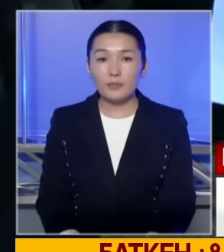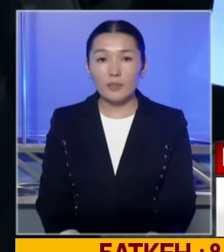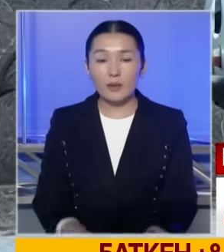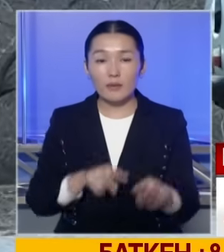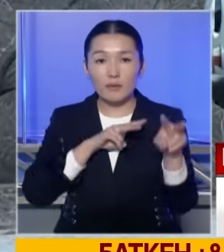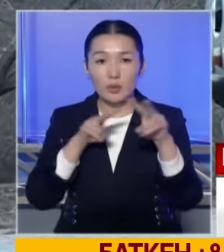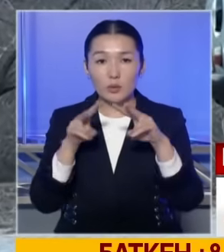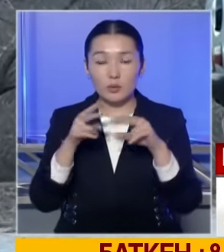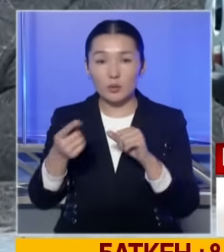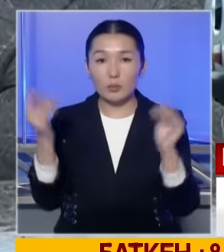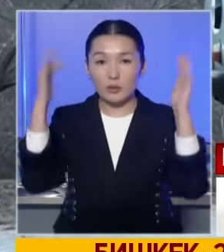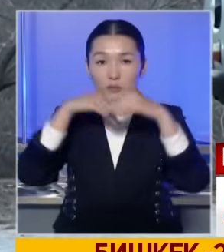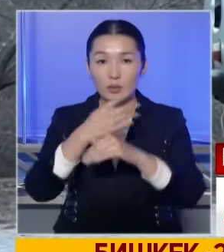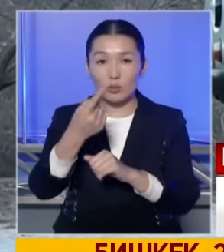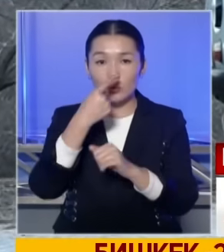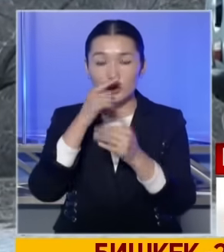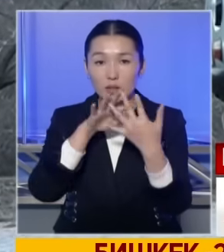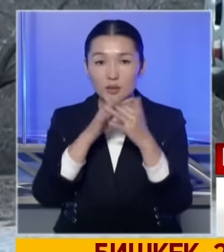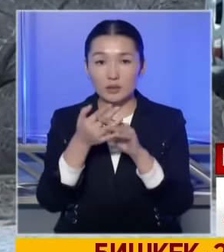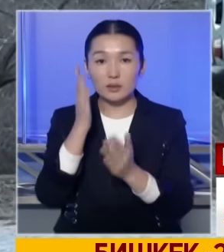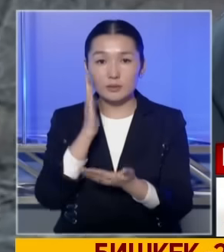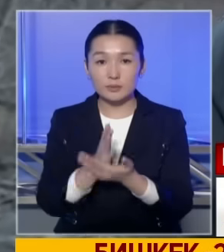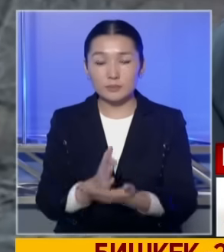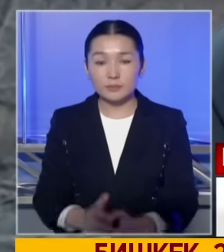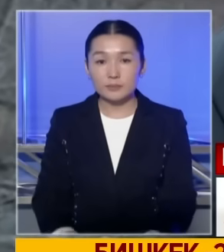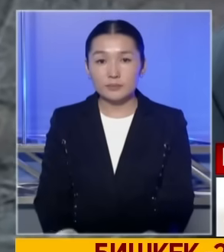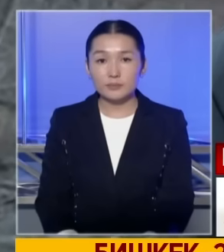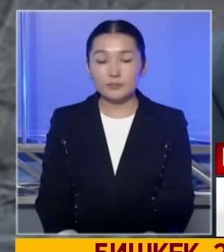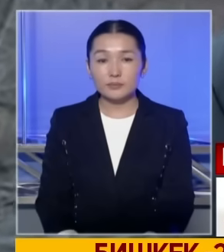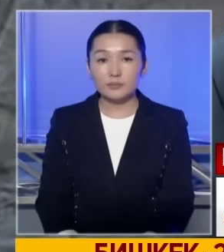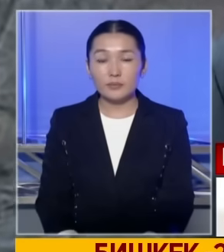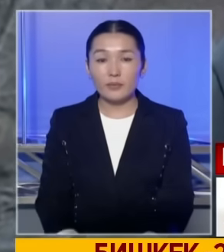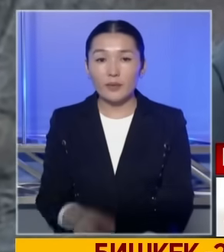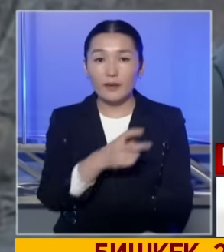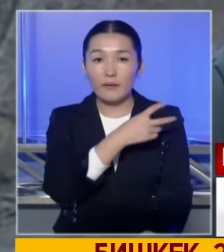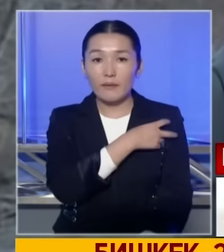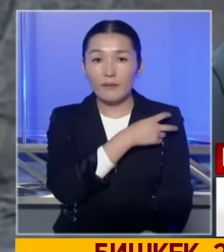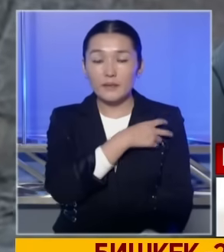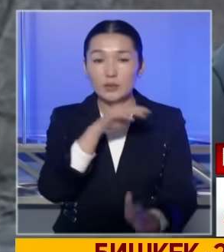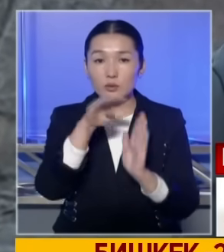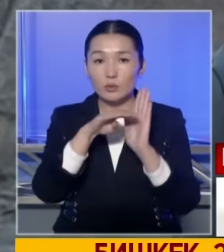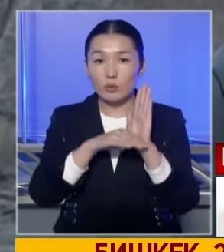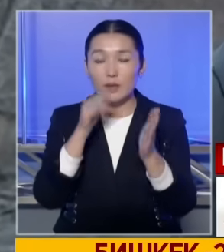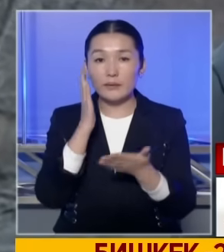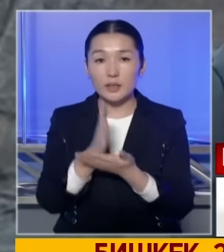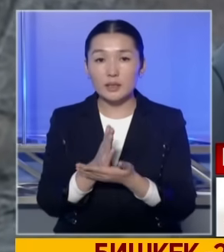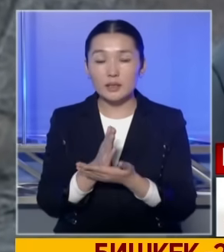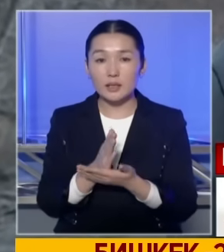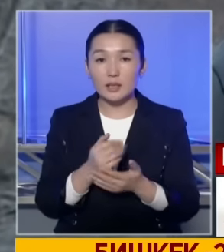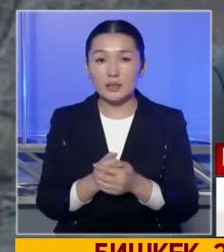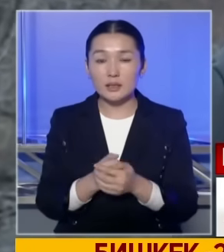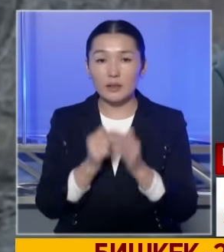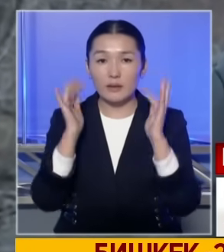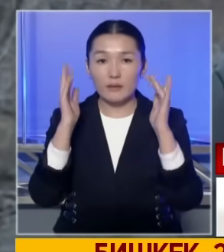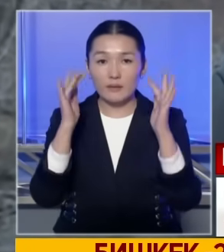Көзөмөл тоого жакын жайгашкан айылдарда да уланып жатат. Дежурстуага график коюлуп, графиктин негизинде ошо токойчулар,